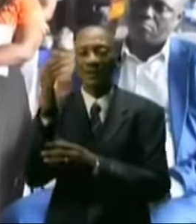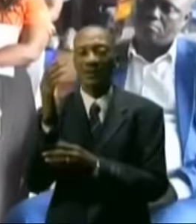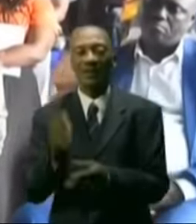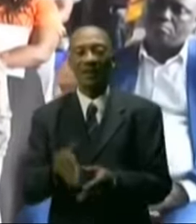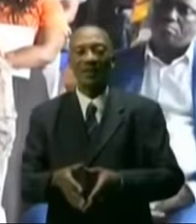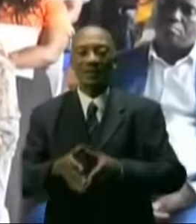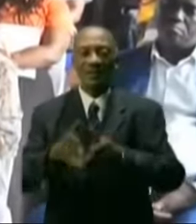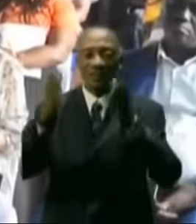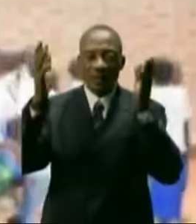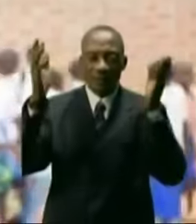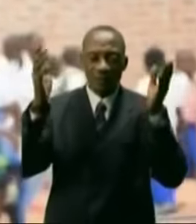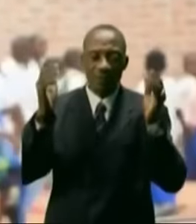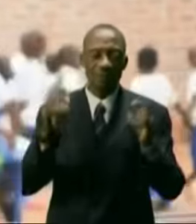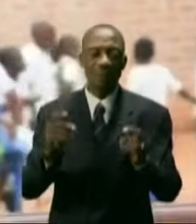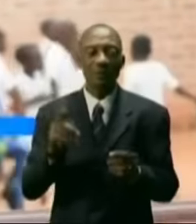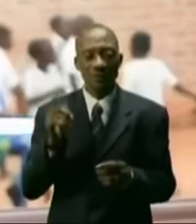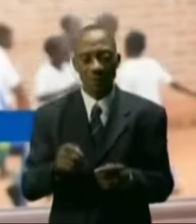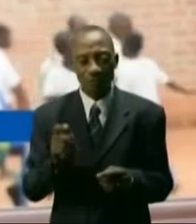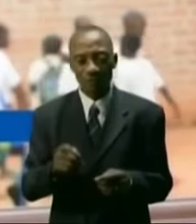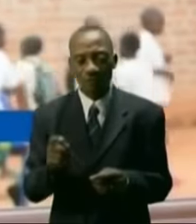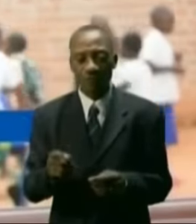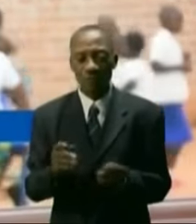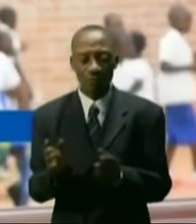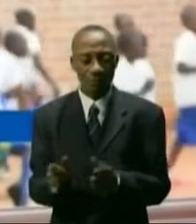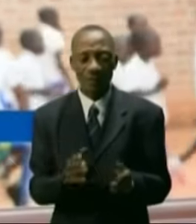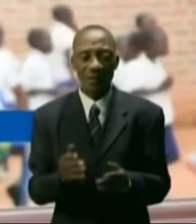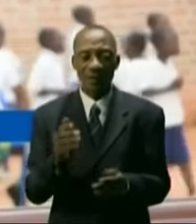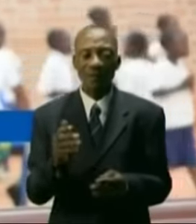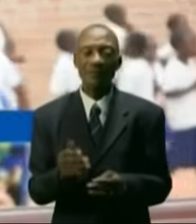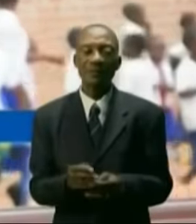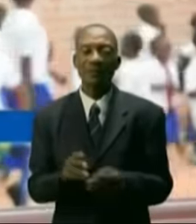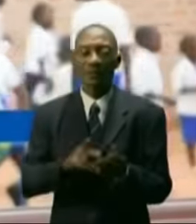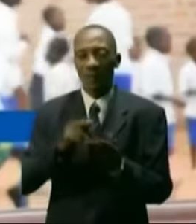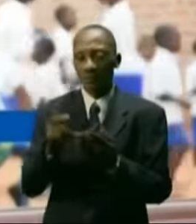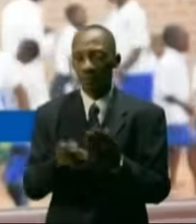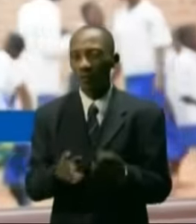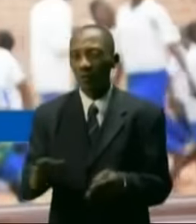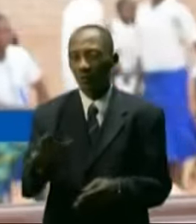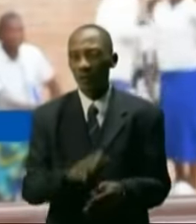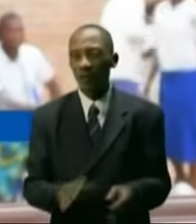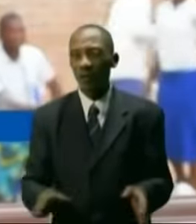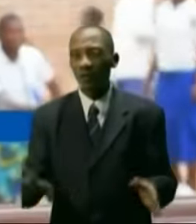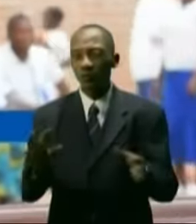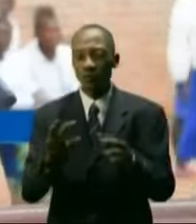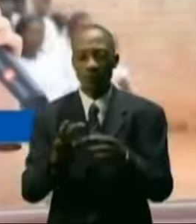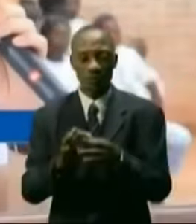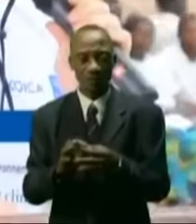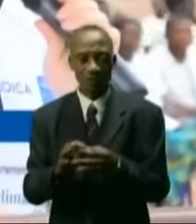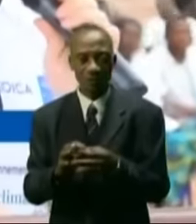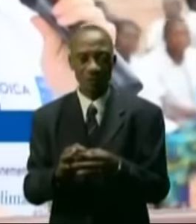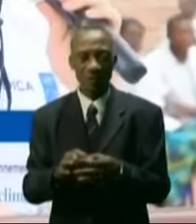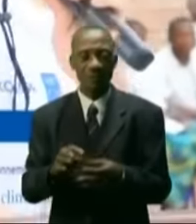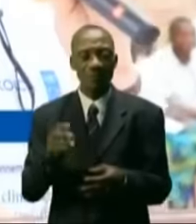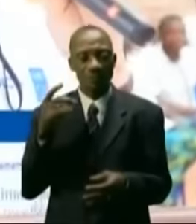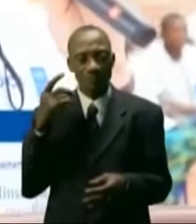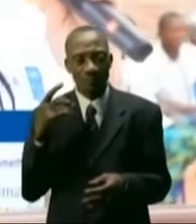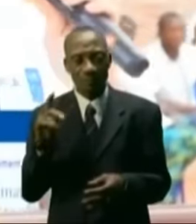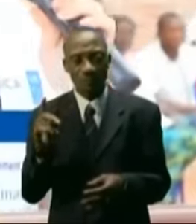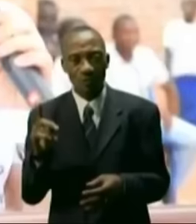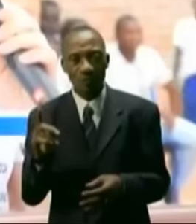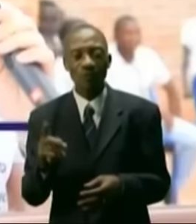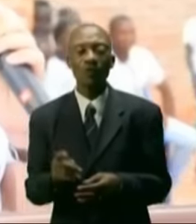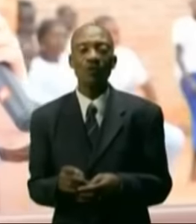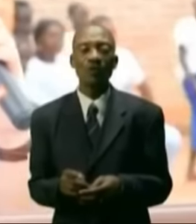la qualité de vie. Le programme des Nations Unies pour le développement met en œuvre la réponse intégrée au